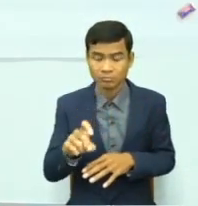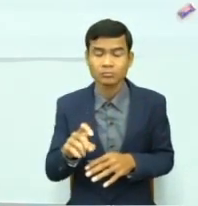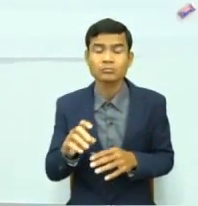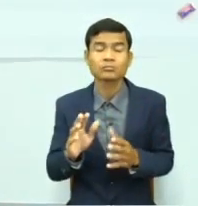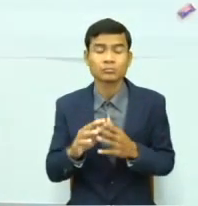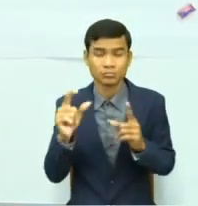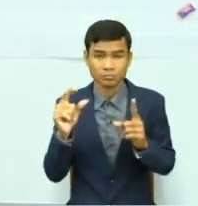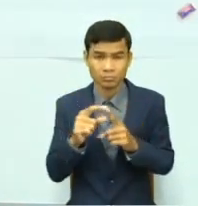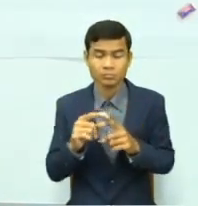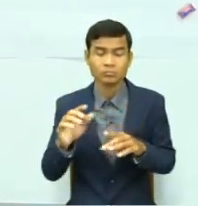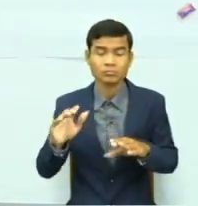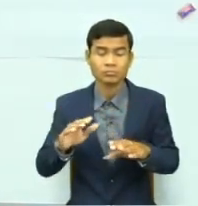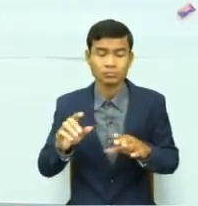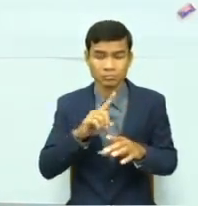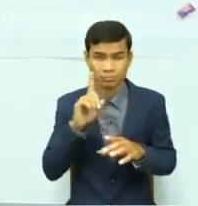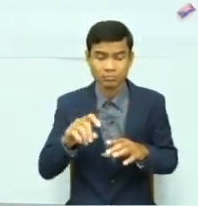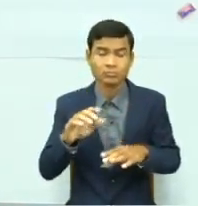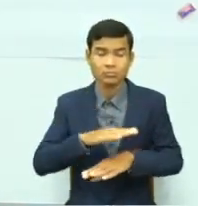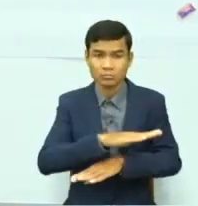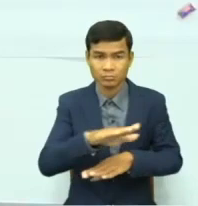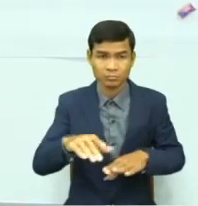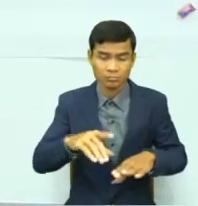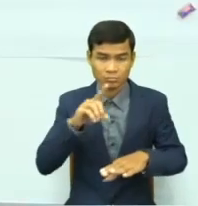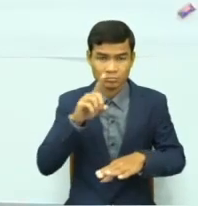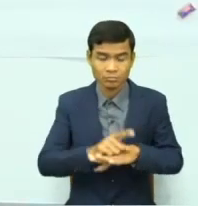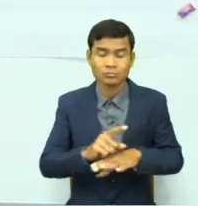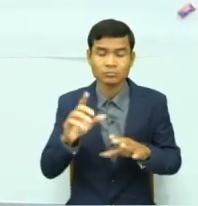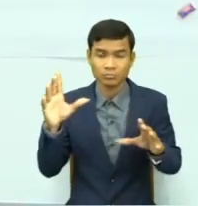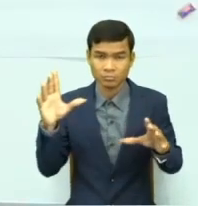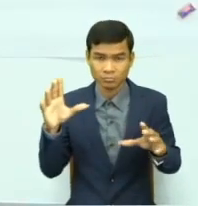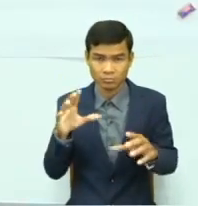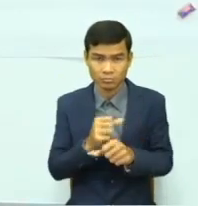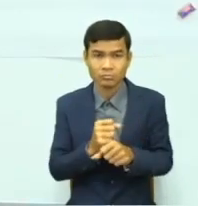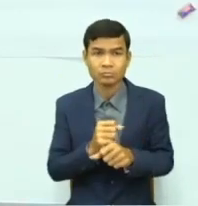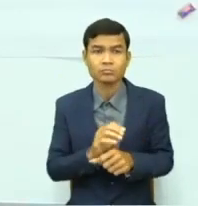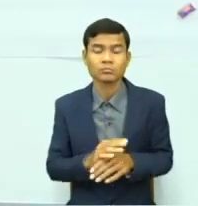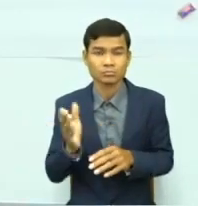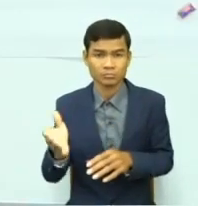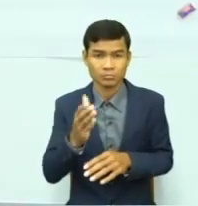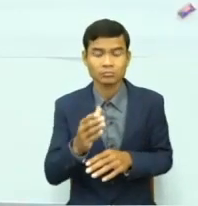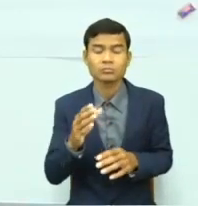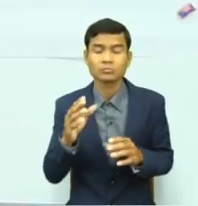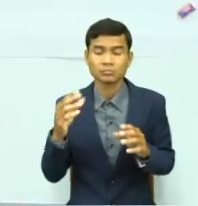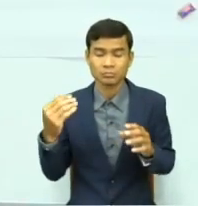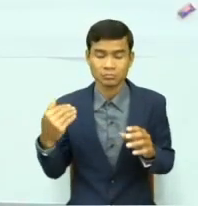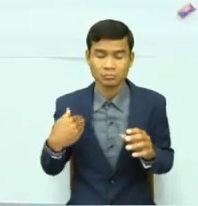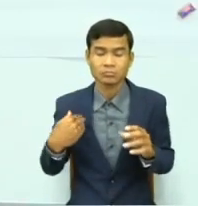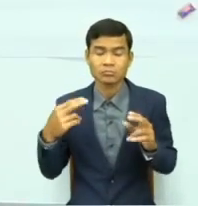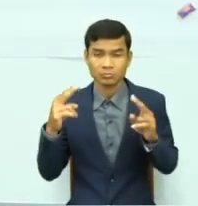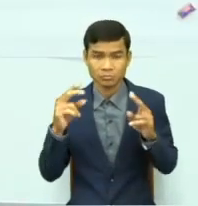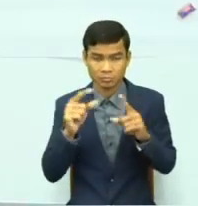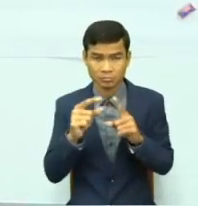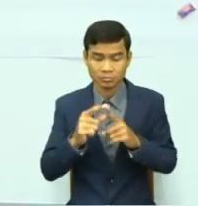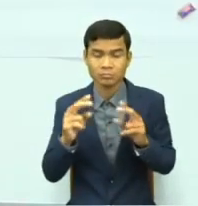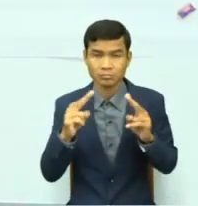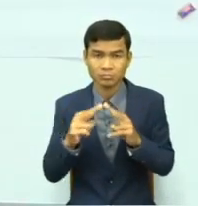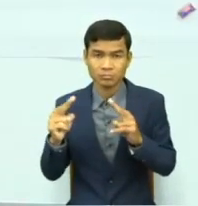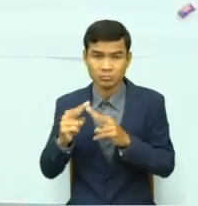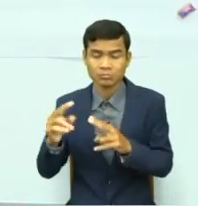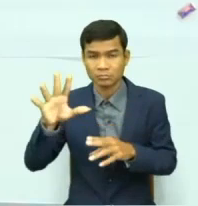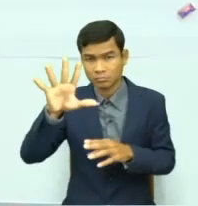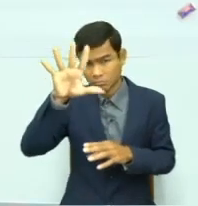bịa rót rót thả cha tả lỡ dương sờ đọc tặng anh nhé cha bịa bộ rấy chuôn năng bịa thay